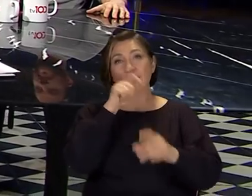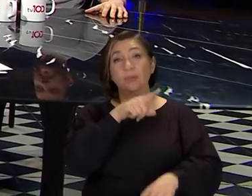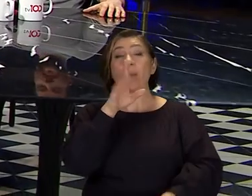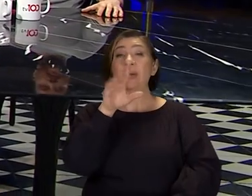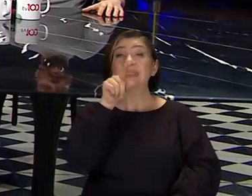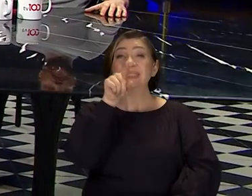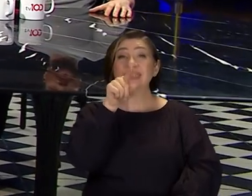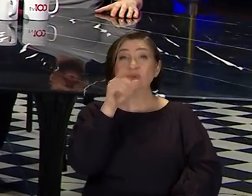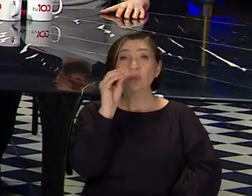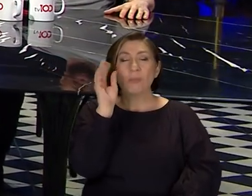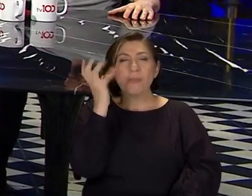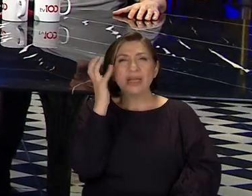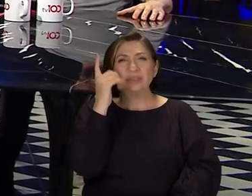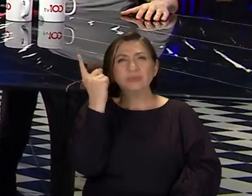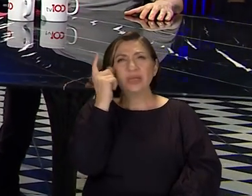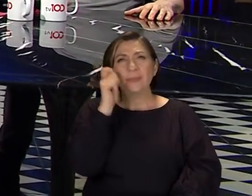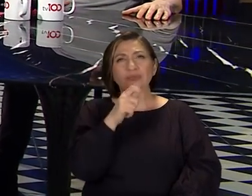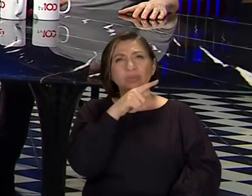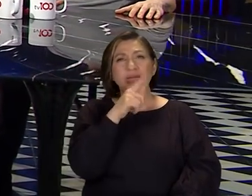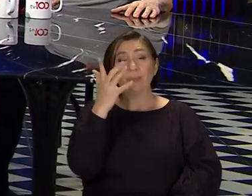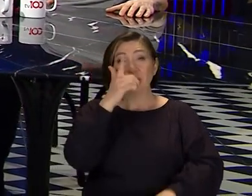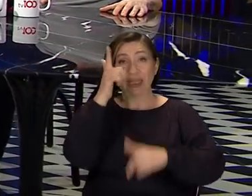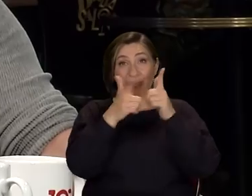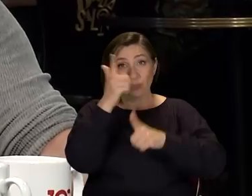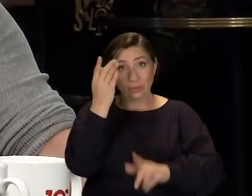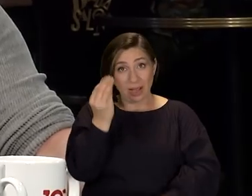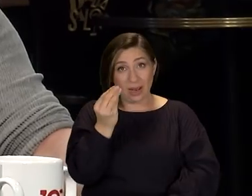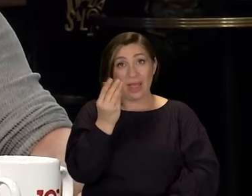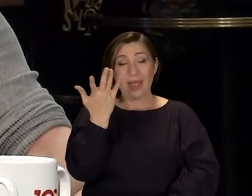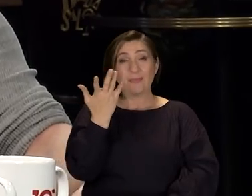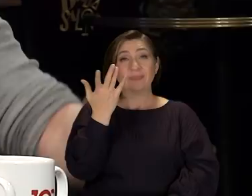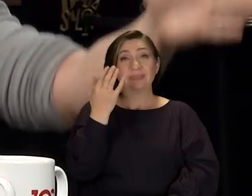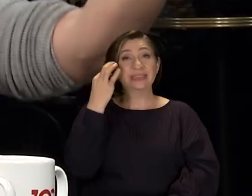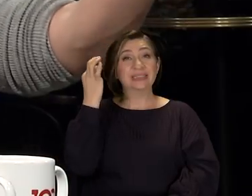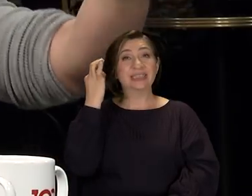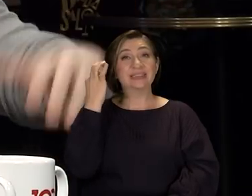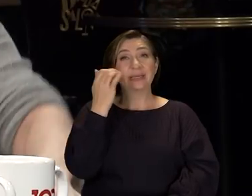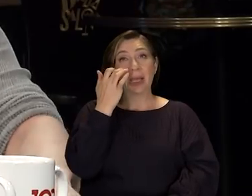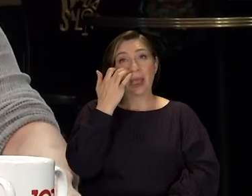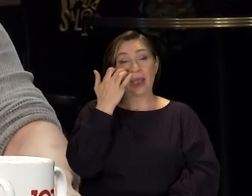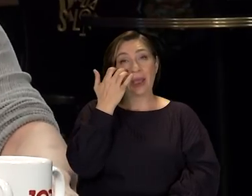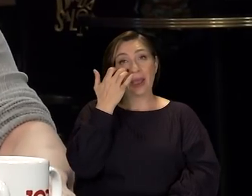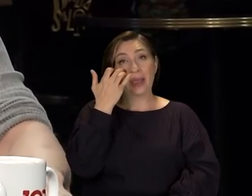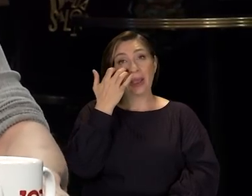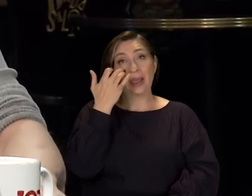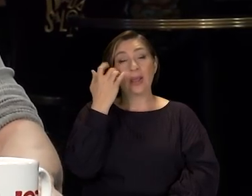Ama çok manyakça bir şey yapılmış orada. Hem klip güzel... Hem de Samsun ışık... Demir'in fikriydi o ya.